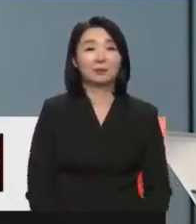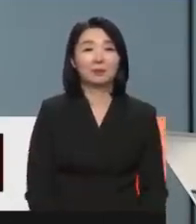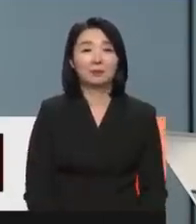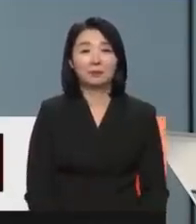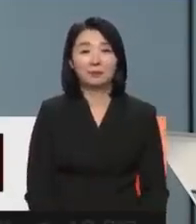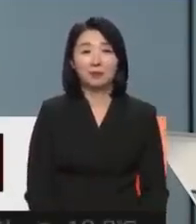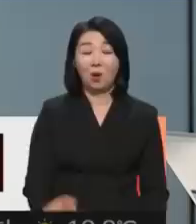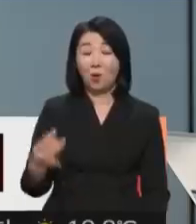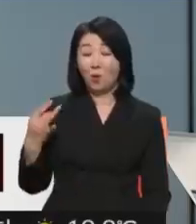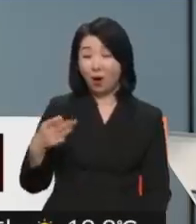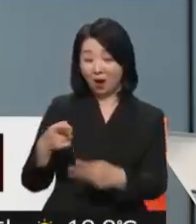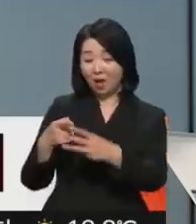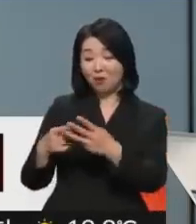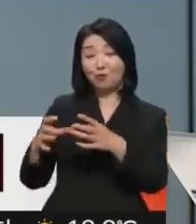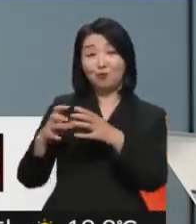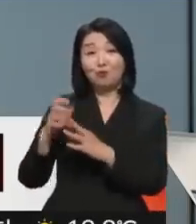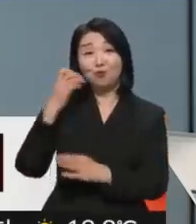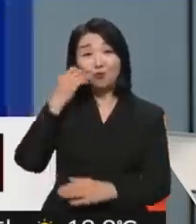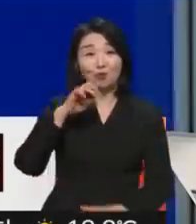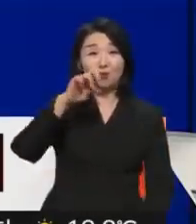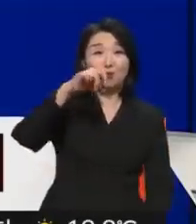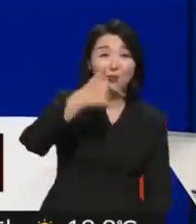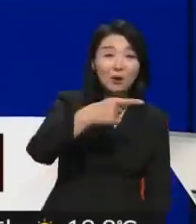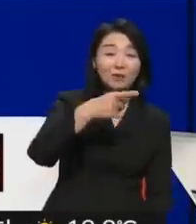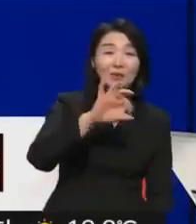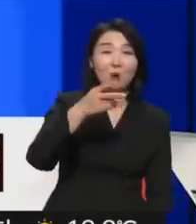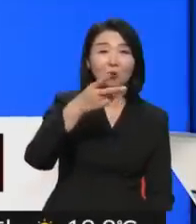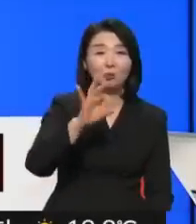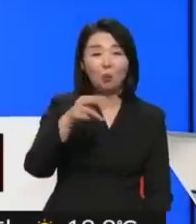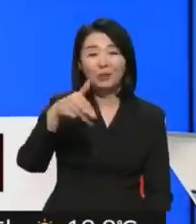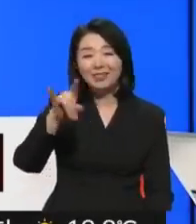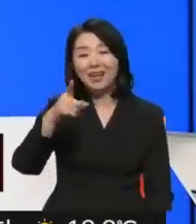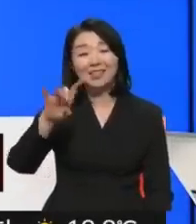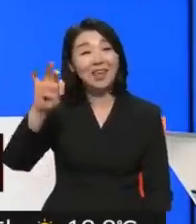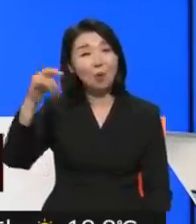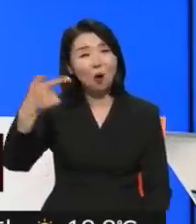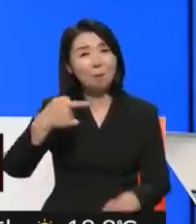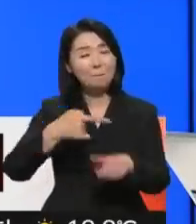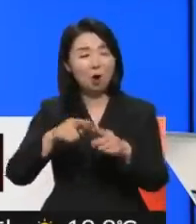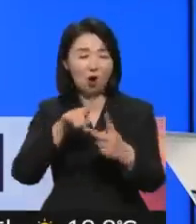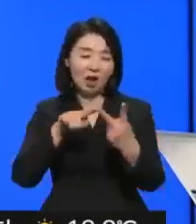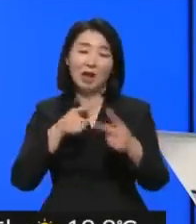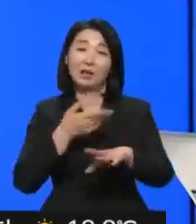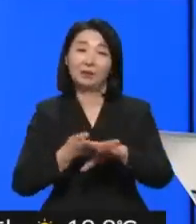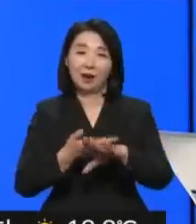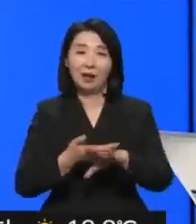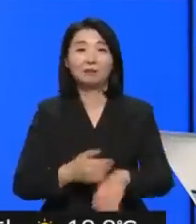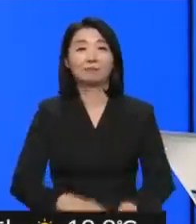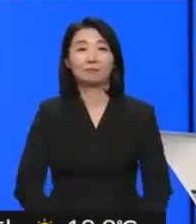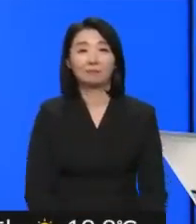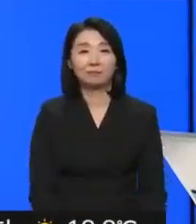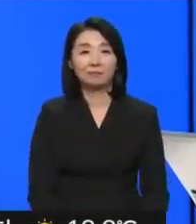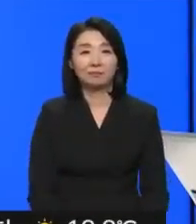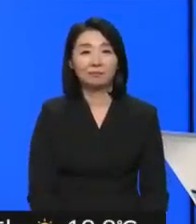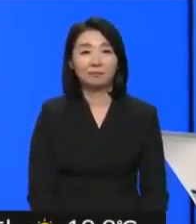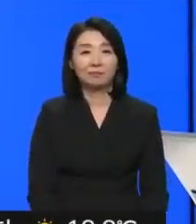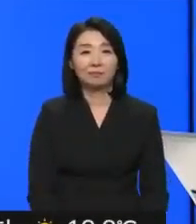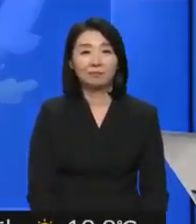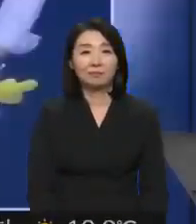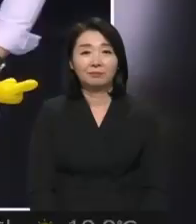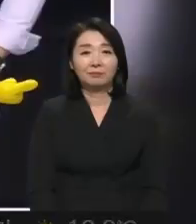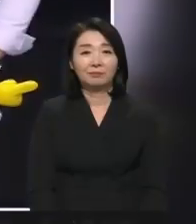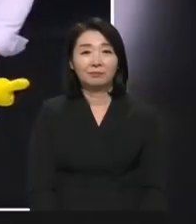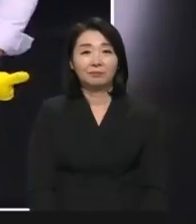원조 윤핵관으로 불리는 권성동 장제원에 대한 평가는 엇갈렸습니다. 박준호 마커가 주민에서 관련 소식을 정리했습니다.